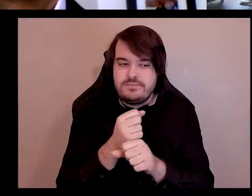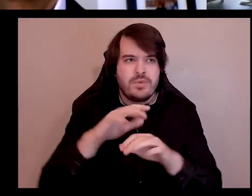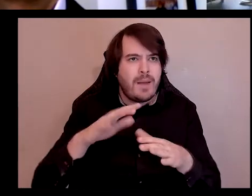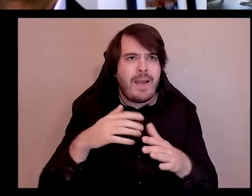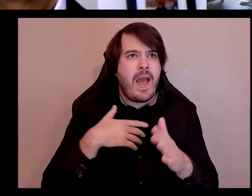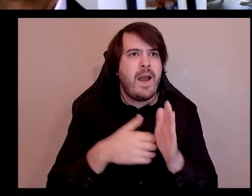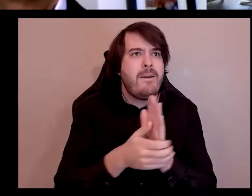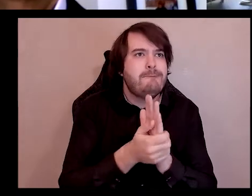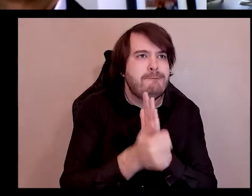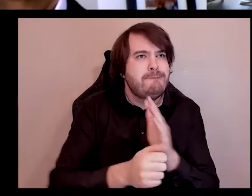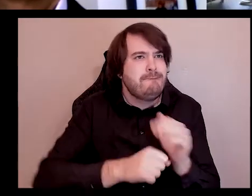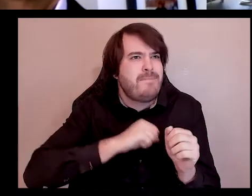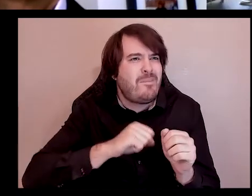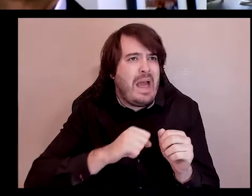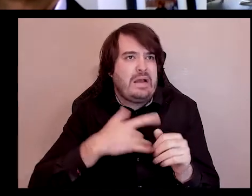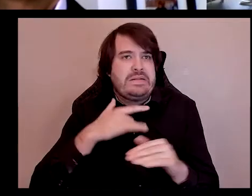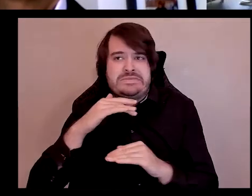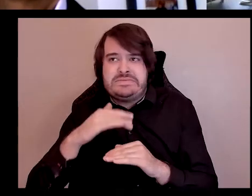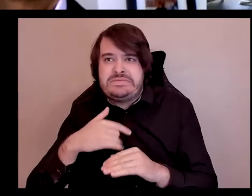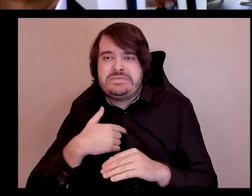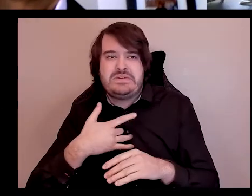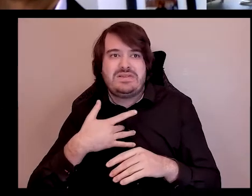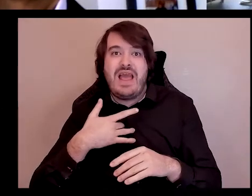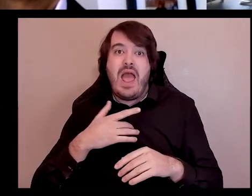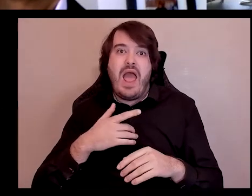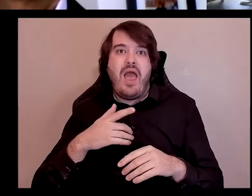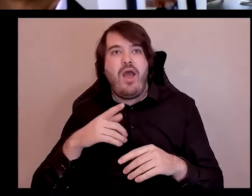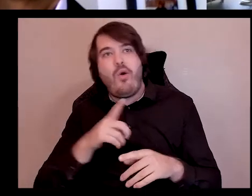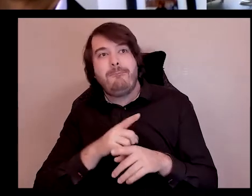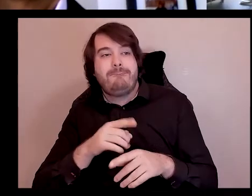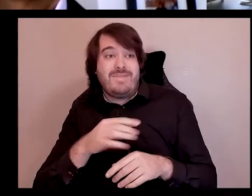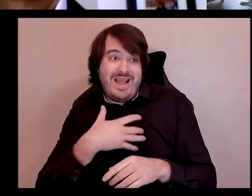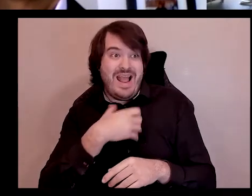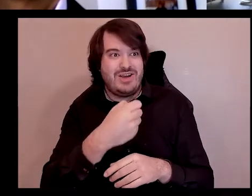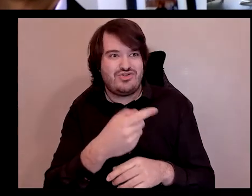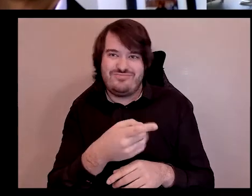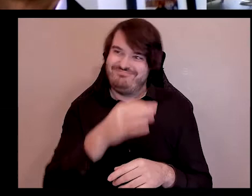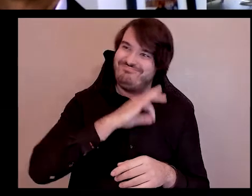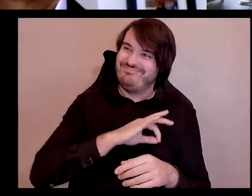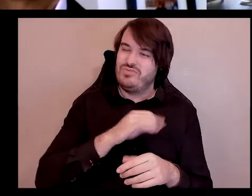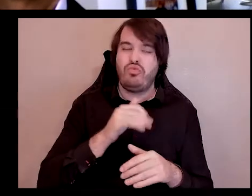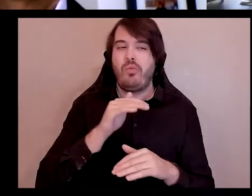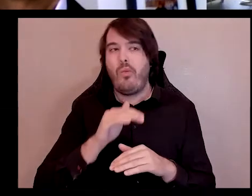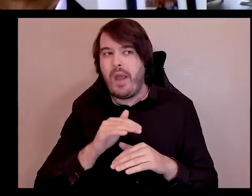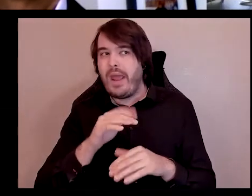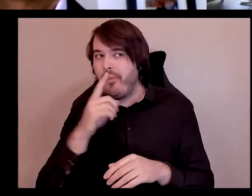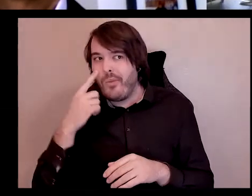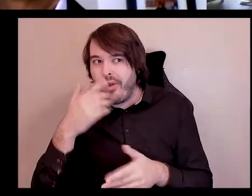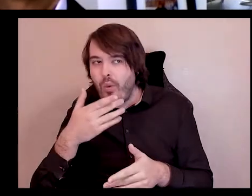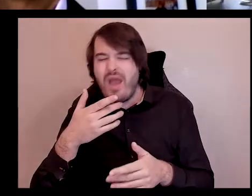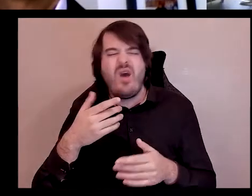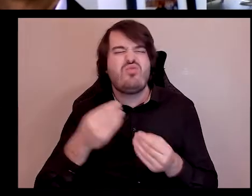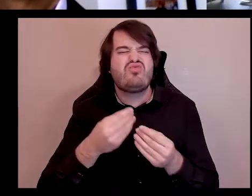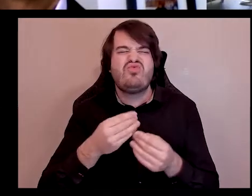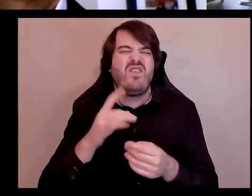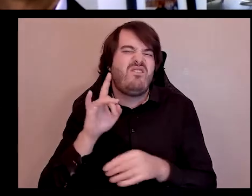ans, 60, 70 ans maintenant, pour ce qui est de la recherche d'emploi, la performance, le